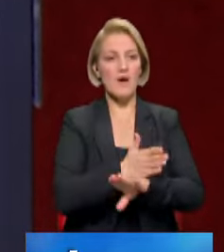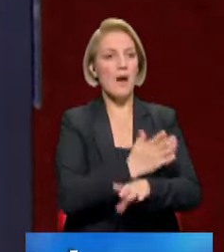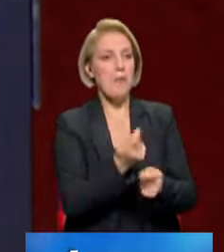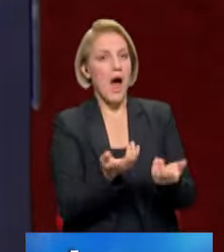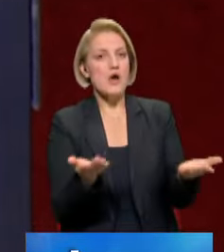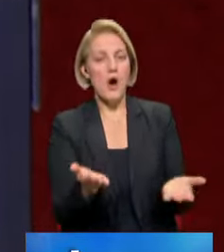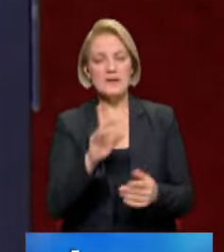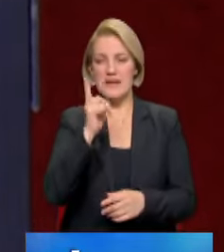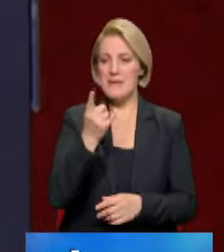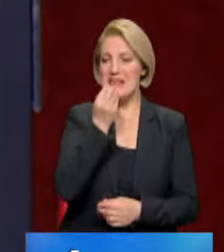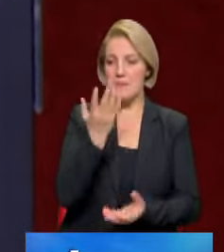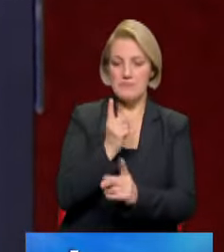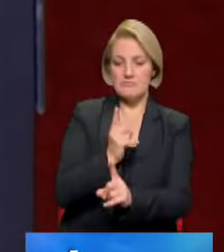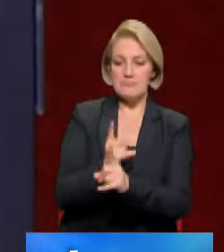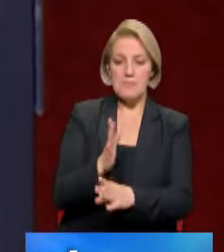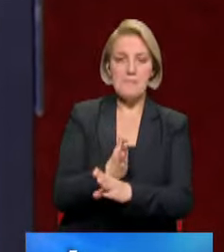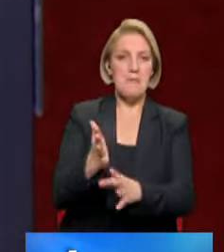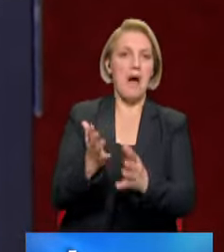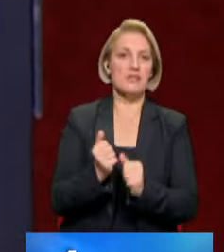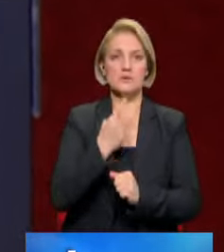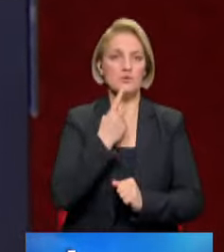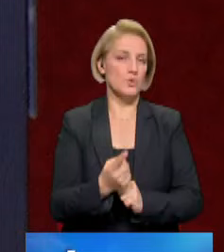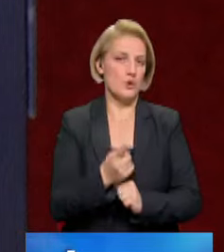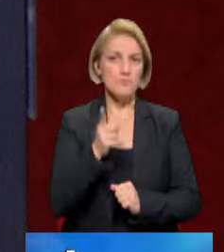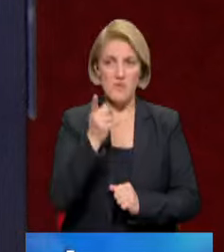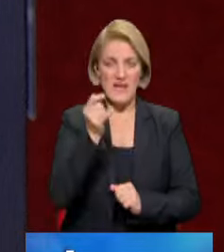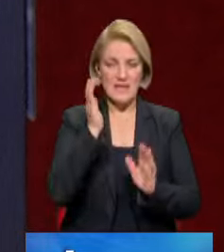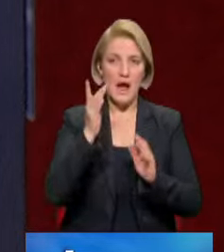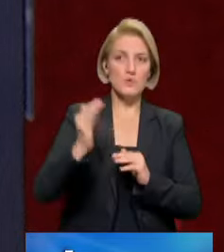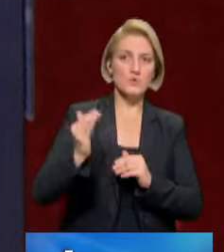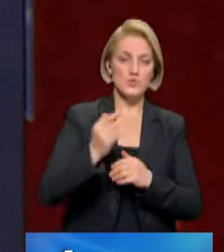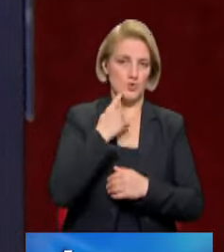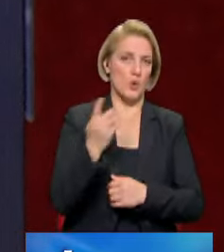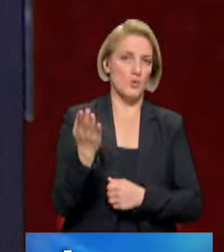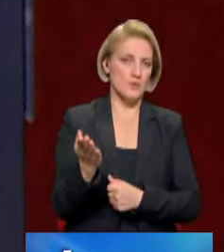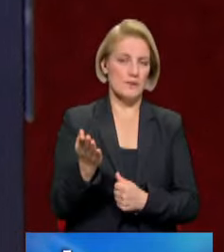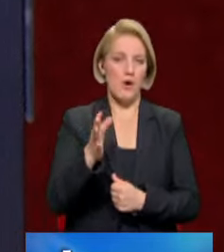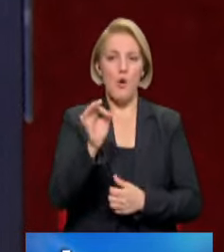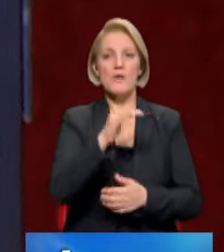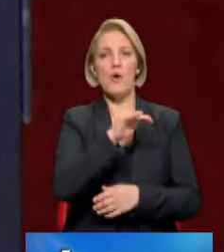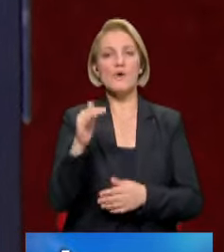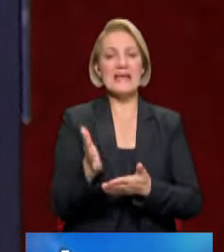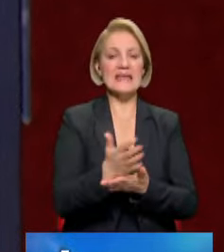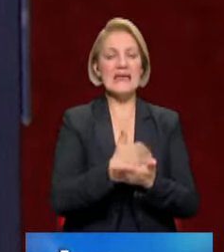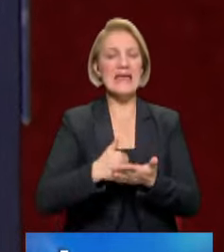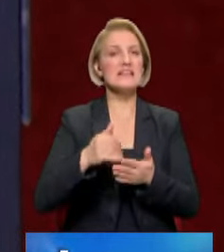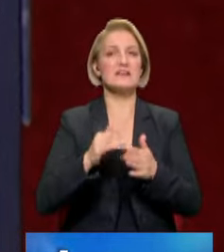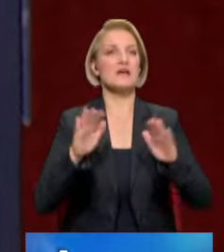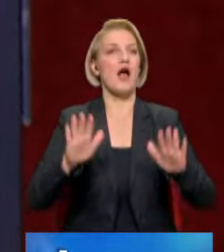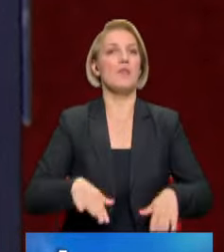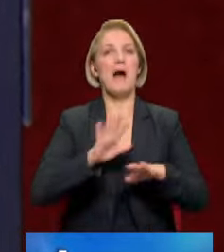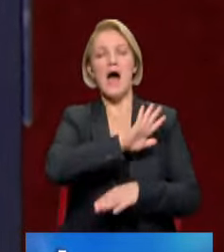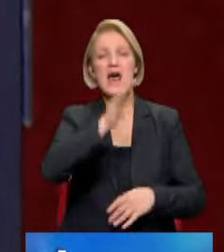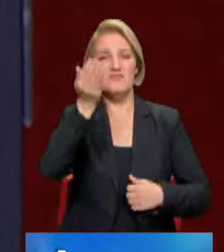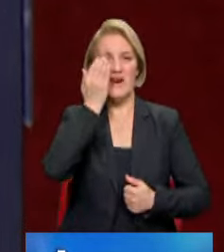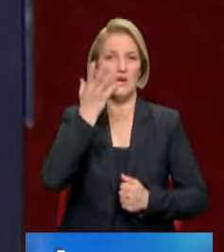için sadece bir yemeklik malzeme alınabildiğini söyledi. Ki bu fiyatlara ucuz deniyor bu arada. Orta gelir grubunun da kalmayıp herkesin